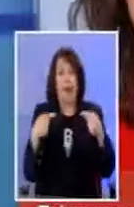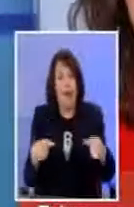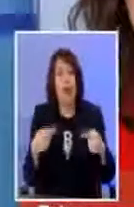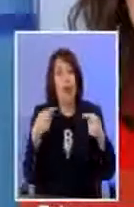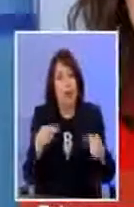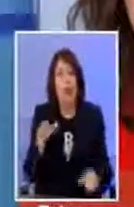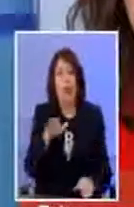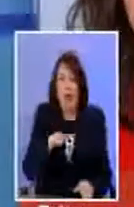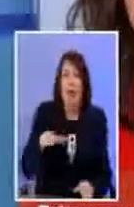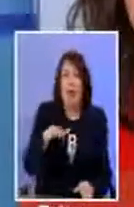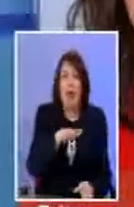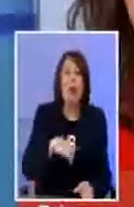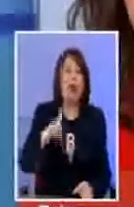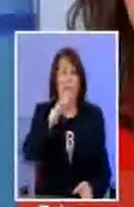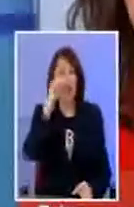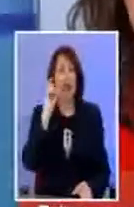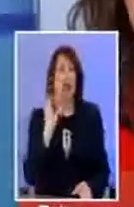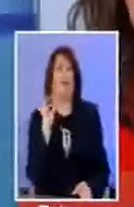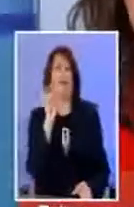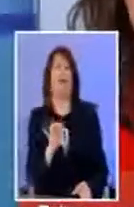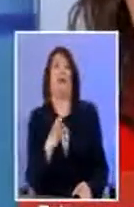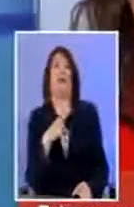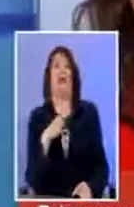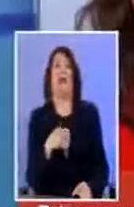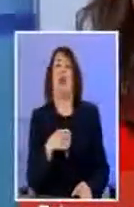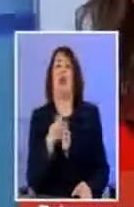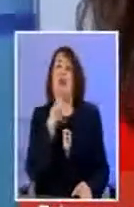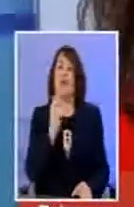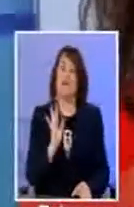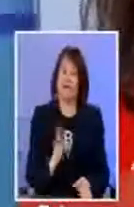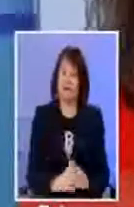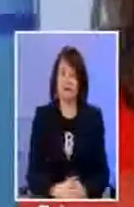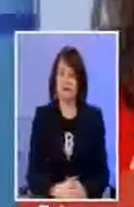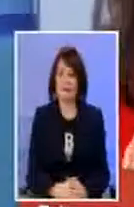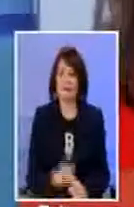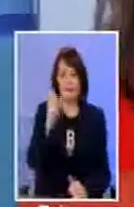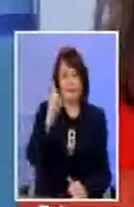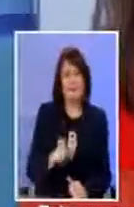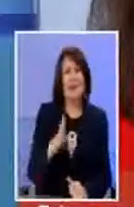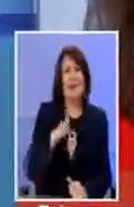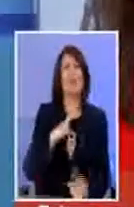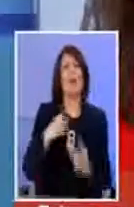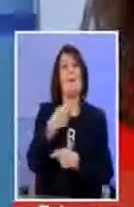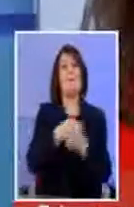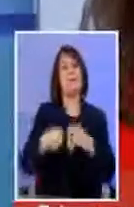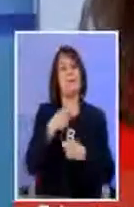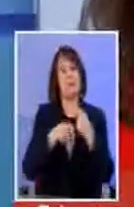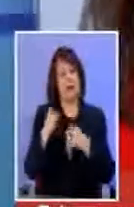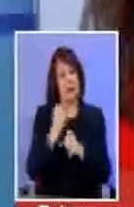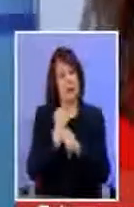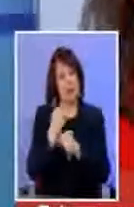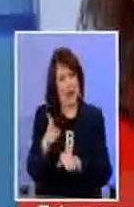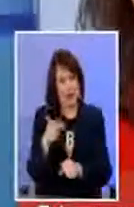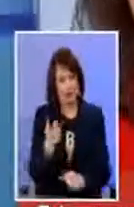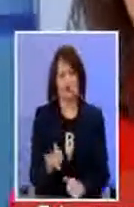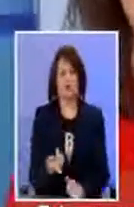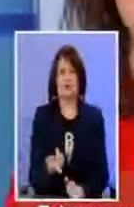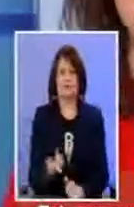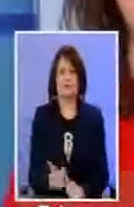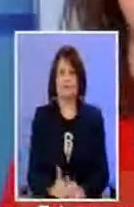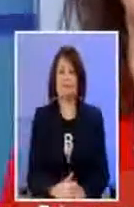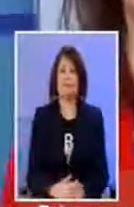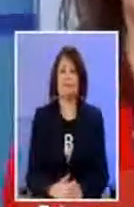να μην πρέπει να αντιμετωπίσω δυσκολίες για να φτάσω εκεί πέρα που θέλω. Τέλος, ως άνθρωπος που επιχειρείτε σε αυτή τη χώρα, που έχετε τη δική σας επιχείρηση, σε αυτή την πόλη,